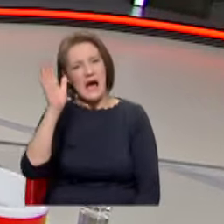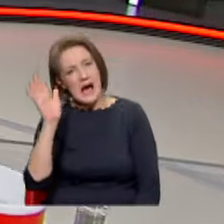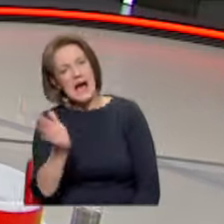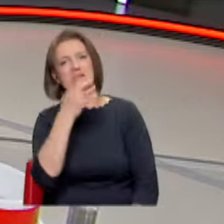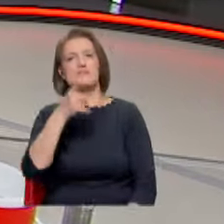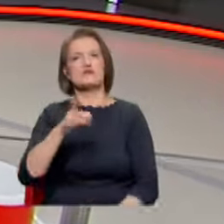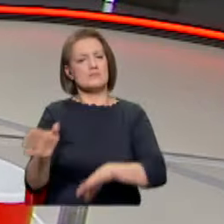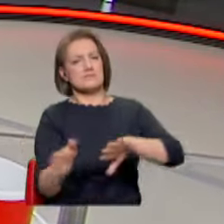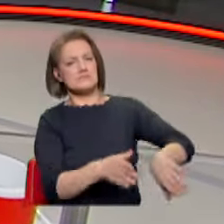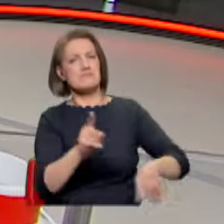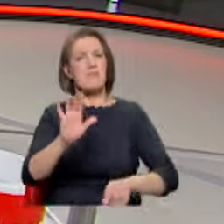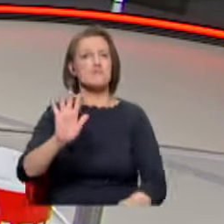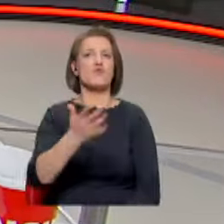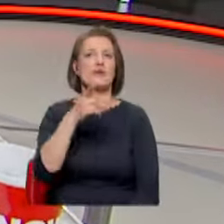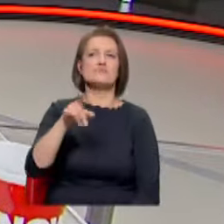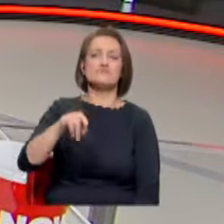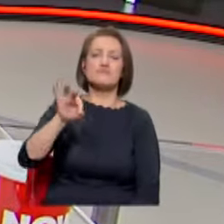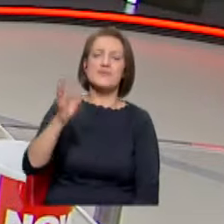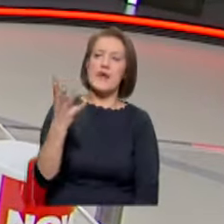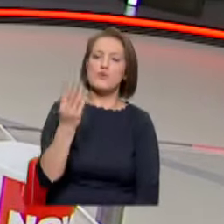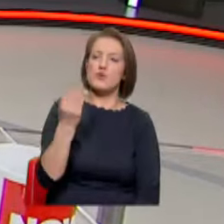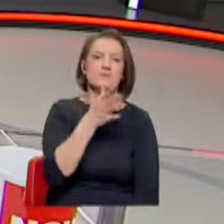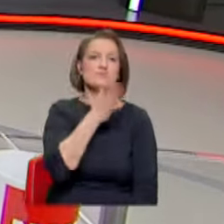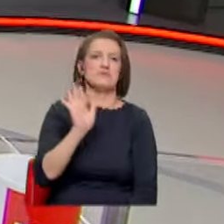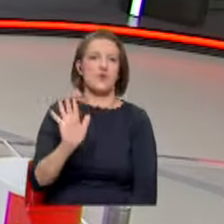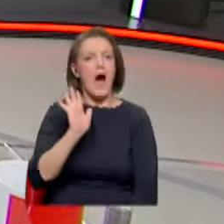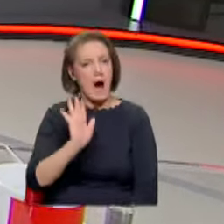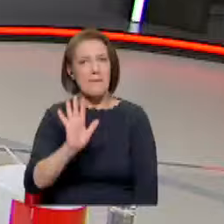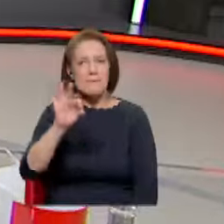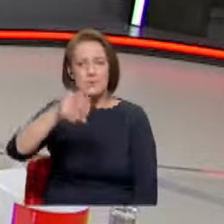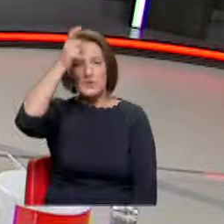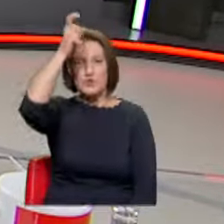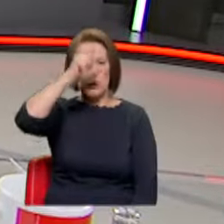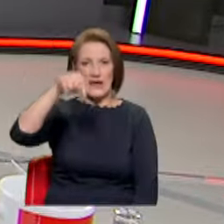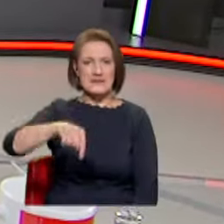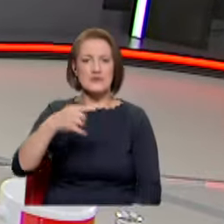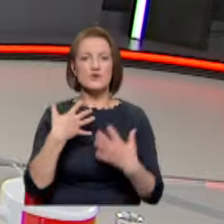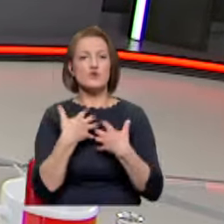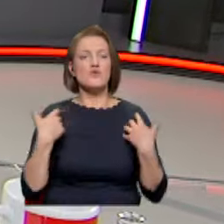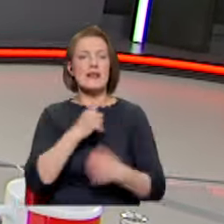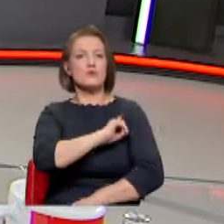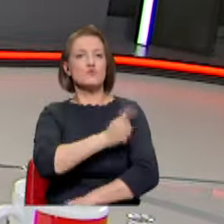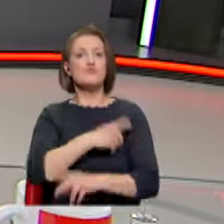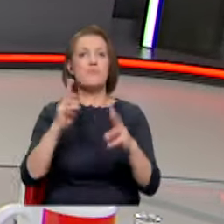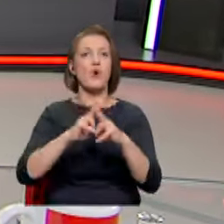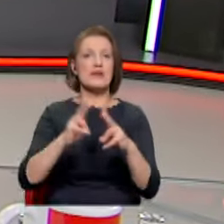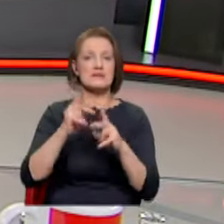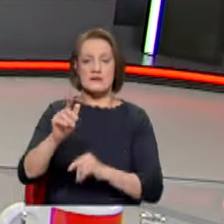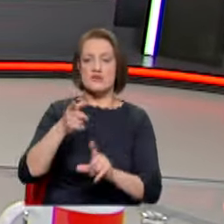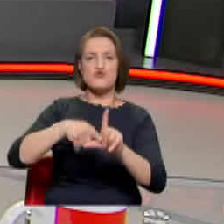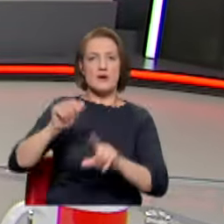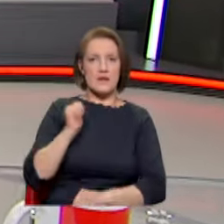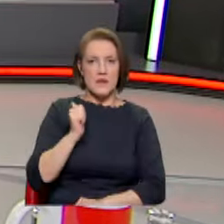buradaki geçelim buradaki boş verelim Burada şimdi ne olup olmadığını bilmiyoruz ama Bu ülkenin Güvenlik güçleri polisi